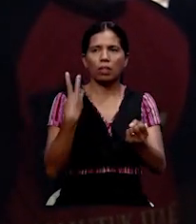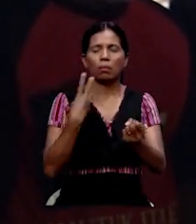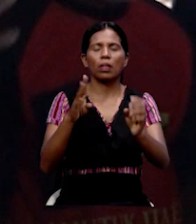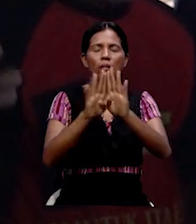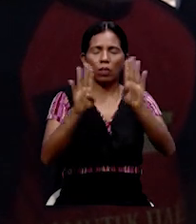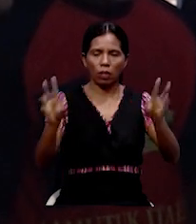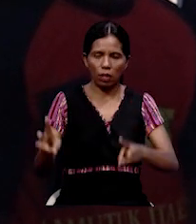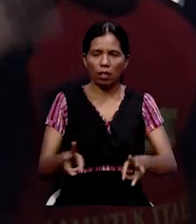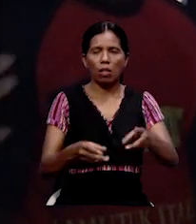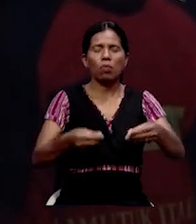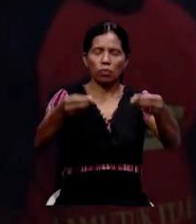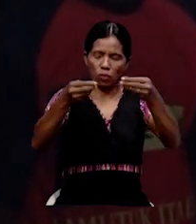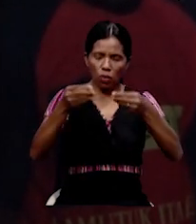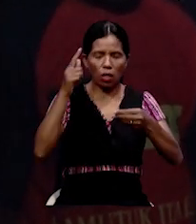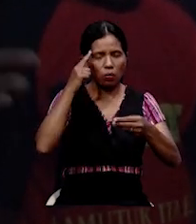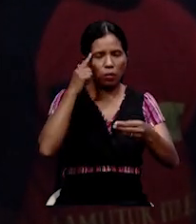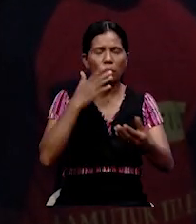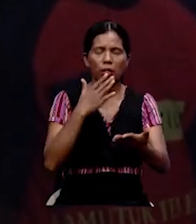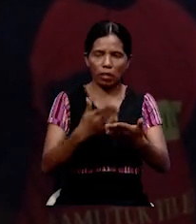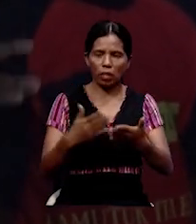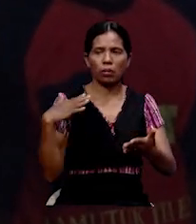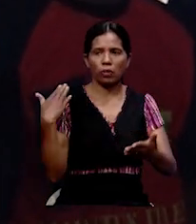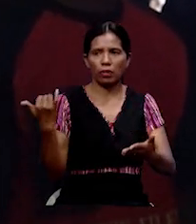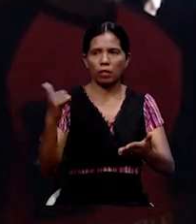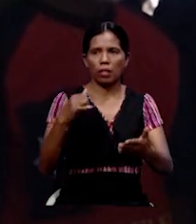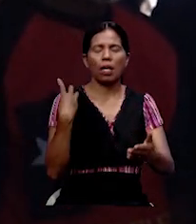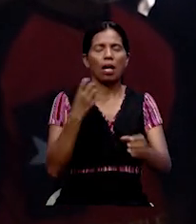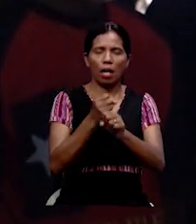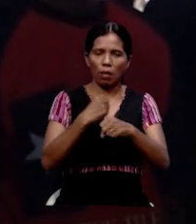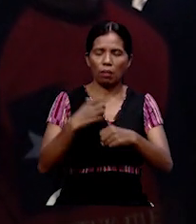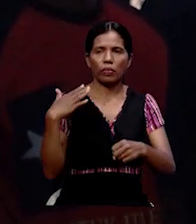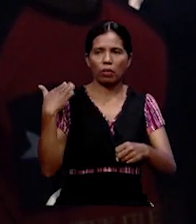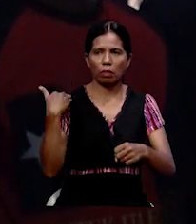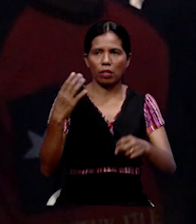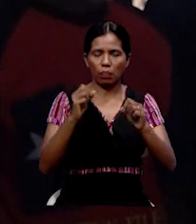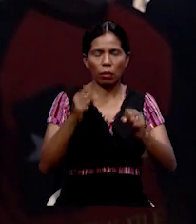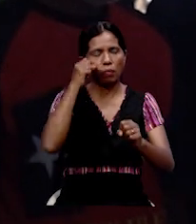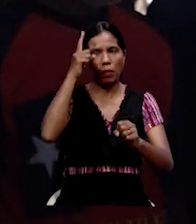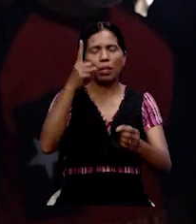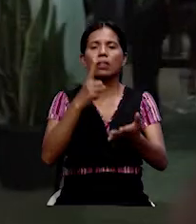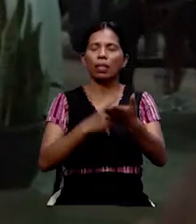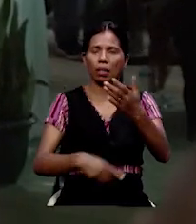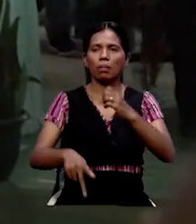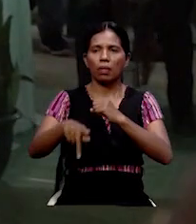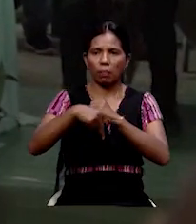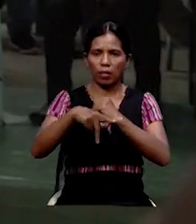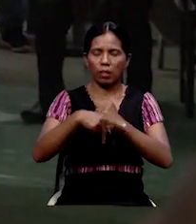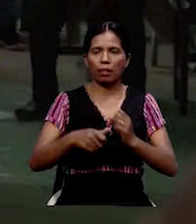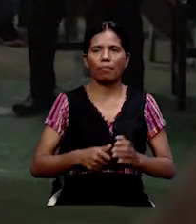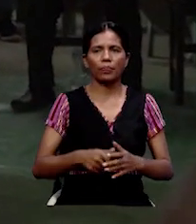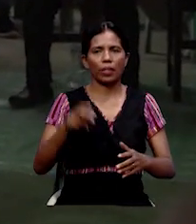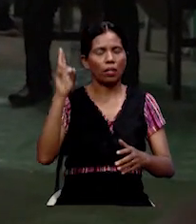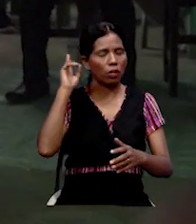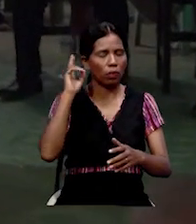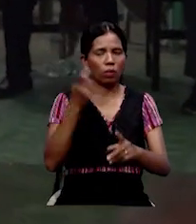no fo hanoi ne bedia ba ami zoben sira ida ne ma kalau ami zoben sira foi komprende saida mak partido. Hafen rona preocupasan